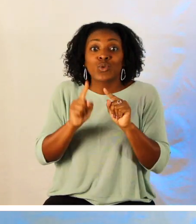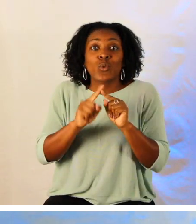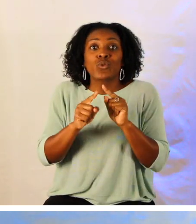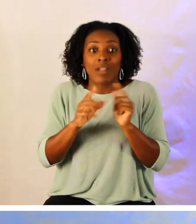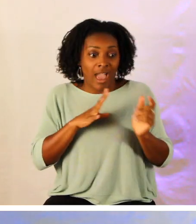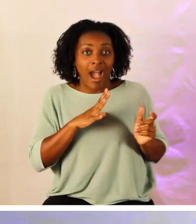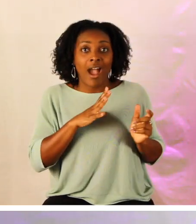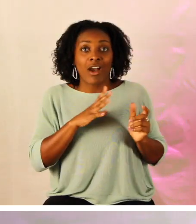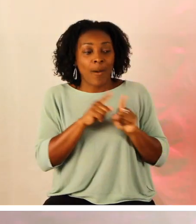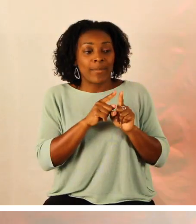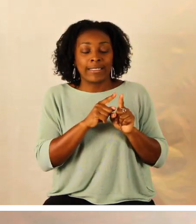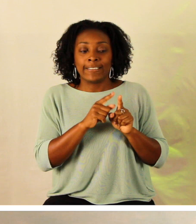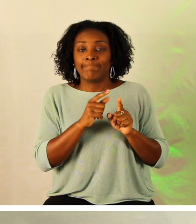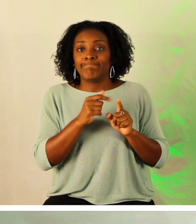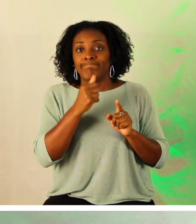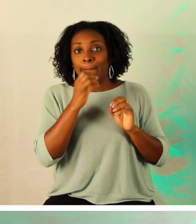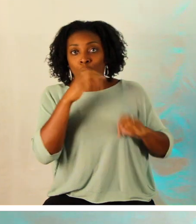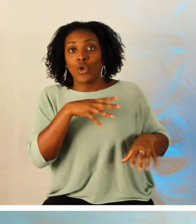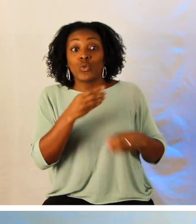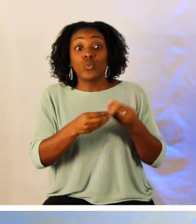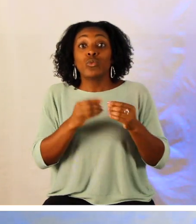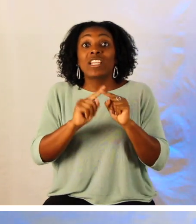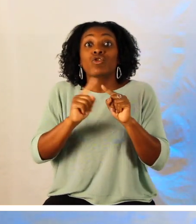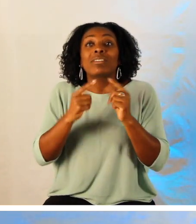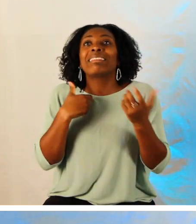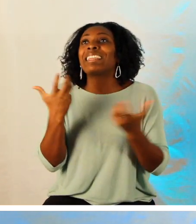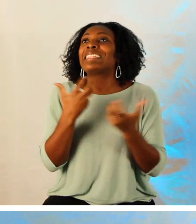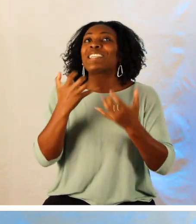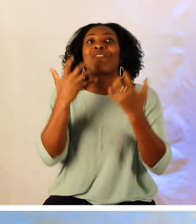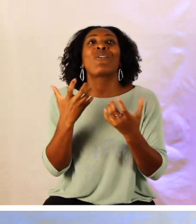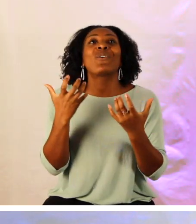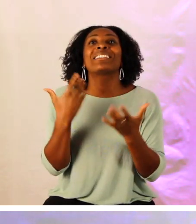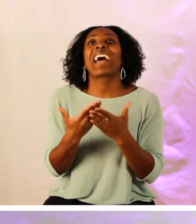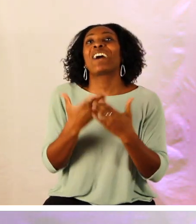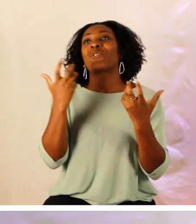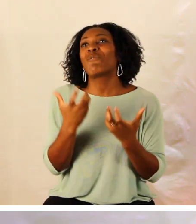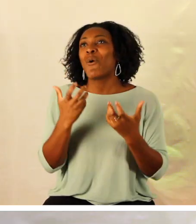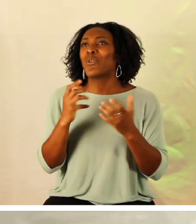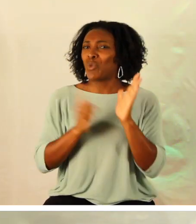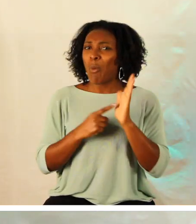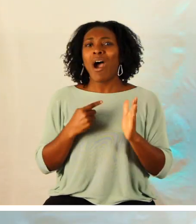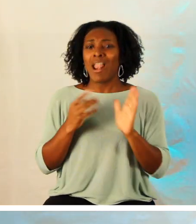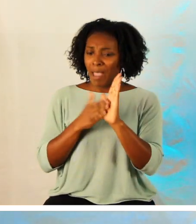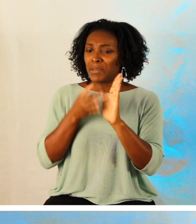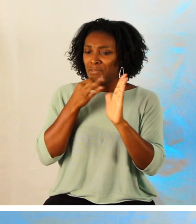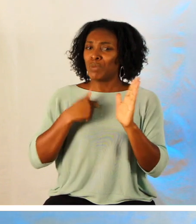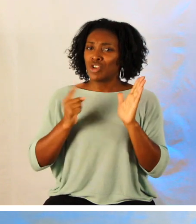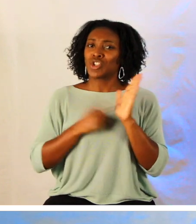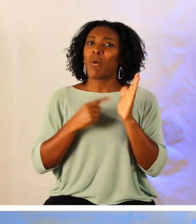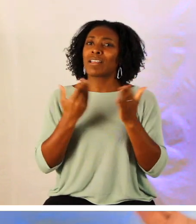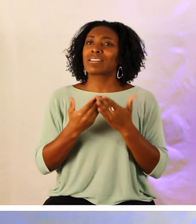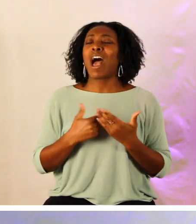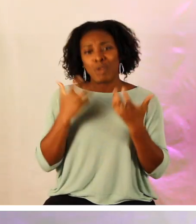désire, vivre. Et que pour nous, c'est une normalité de vivre ça avec Dieu, c'est marqué dans sa parole, et que ça,